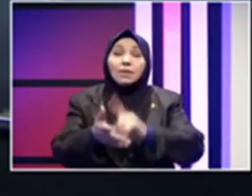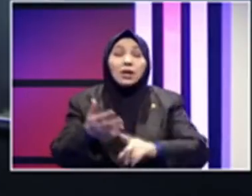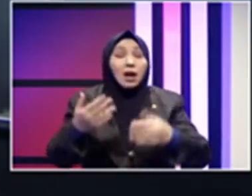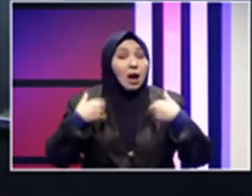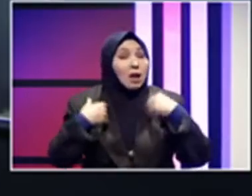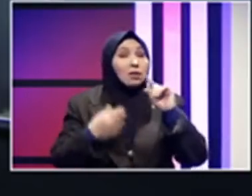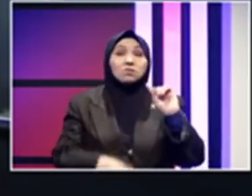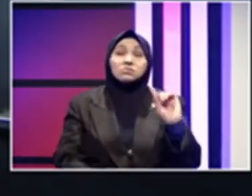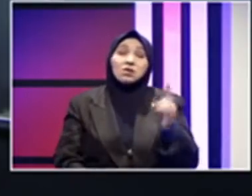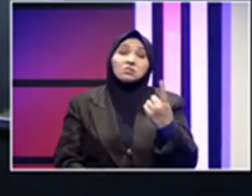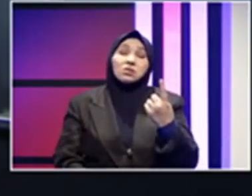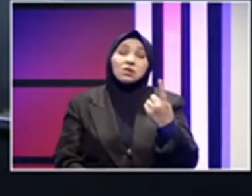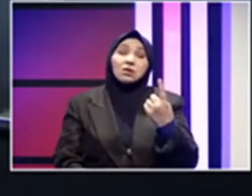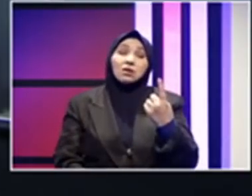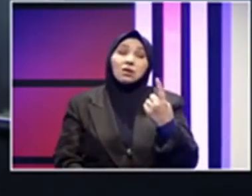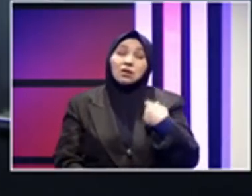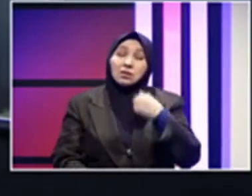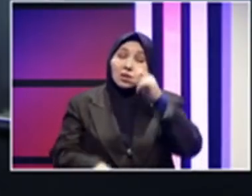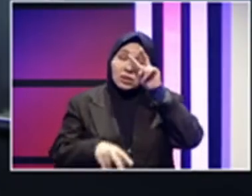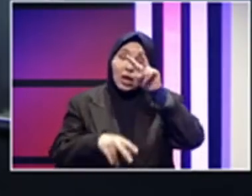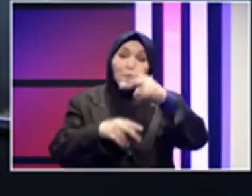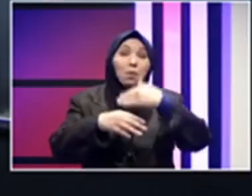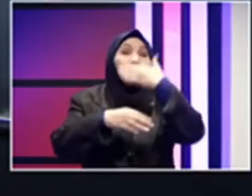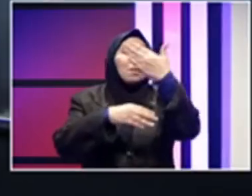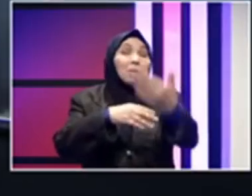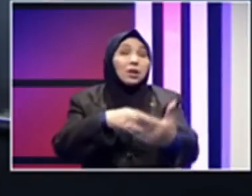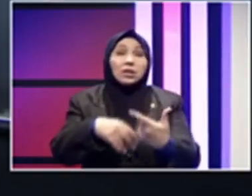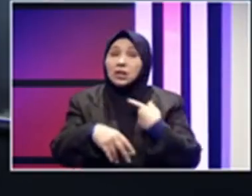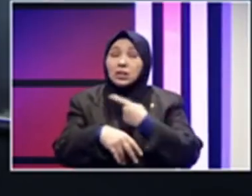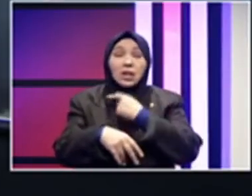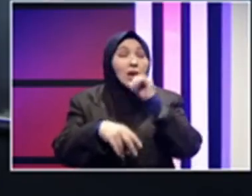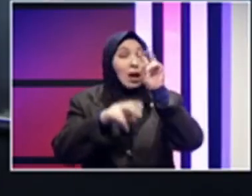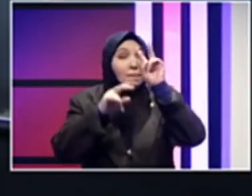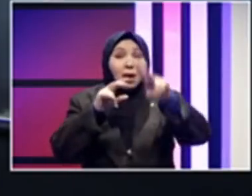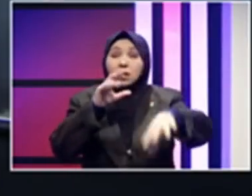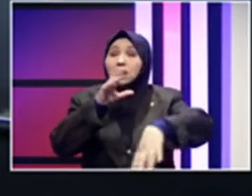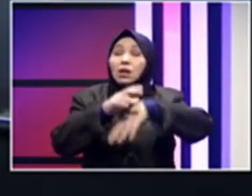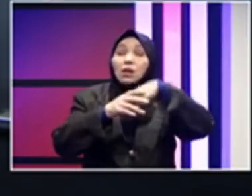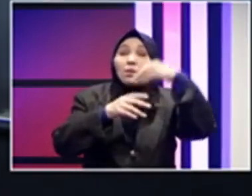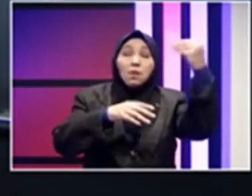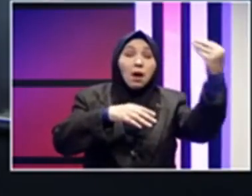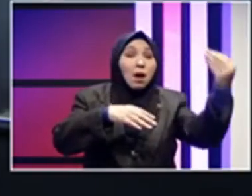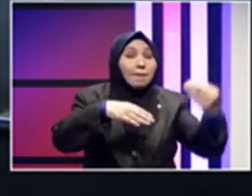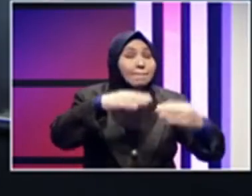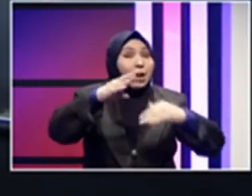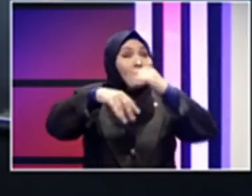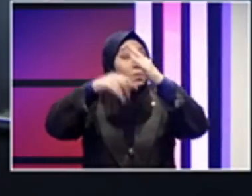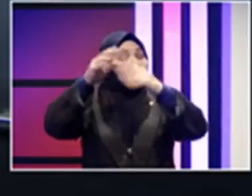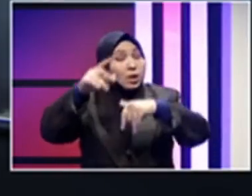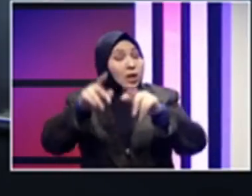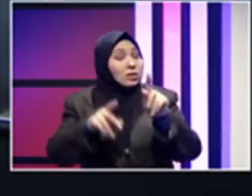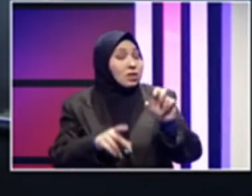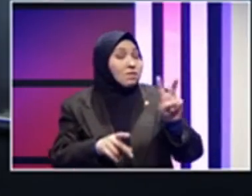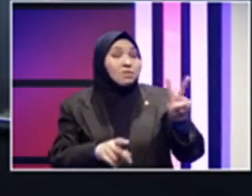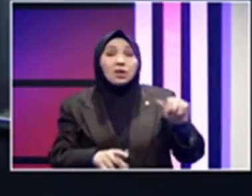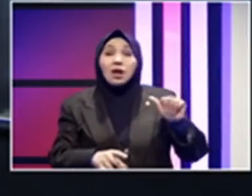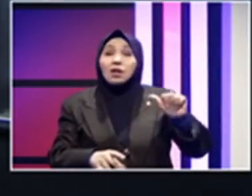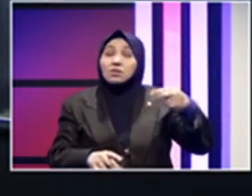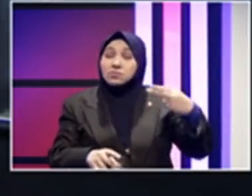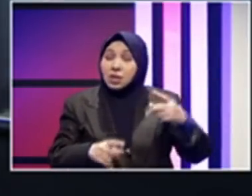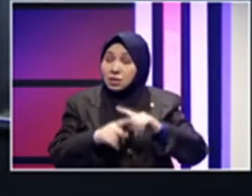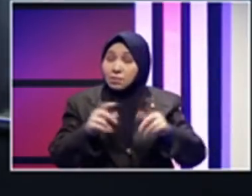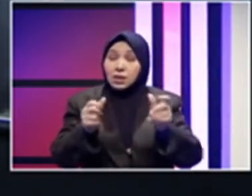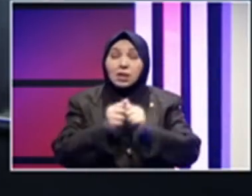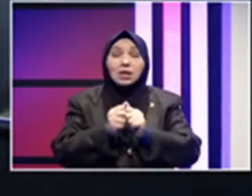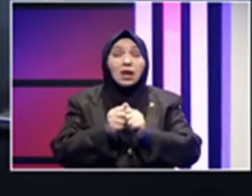sahaja, tengok depan saja Ustaz ni, kita tak nampak dah apa yang di luar bangunan TV Al-Hijrah ni. Ya, tetapi dengan basirah